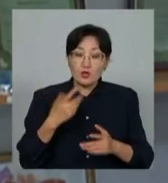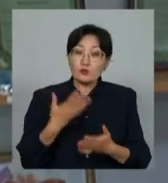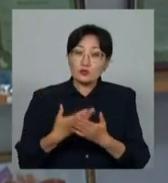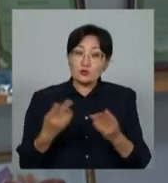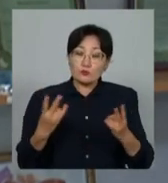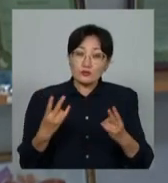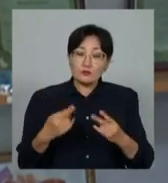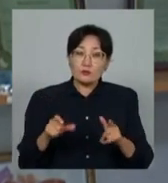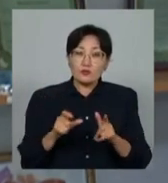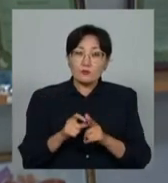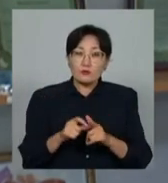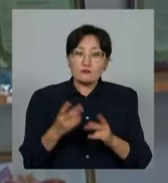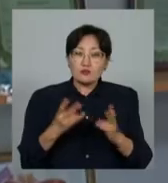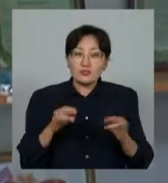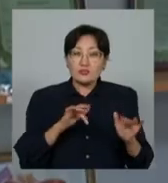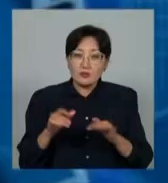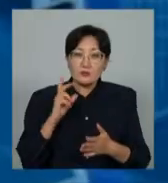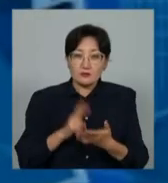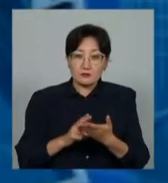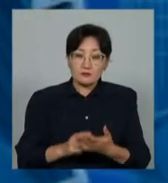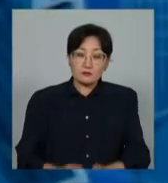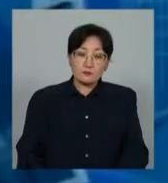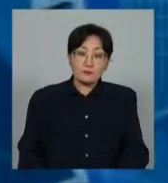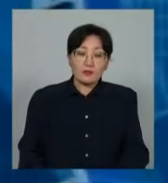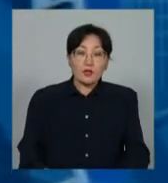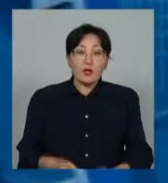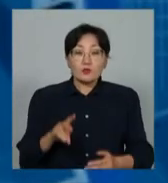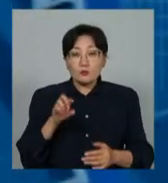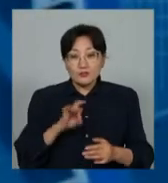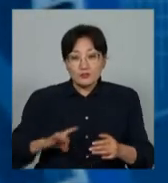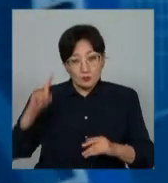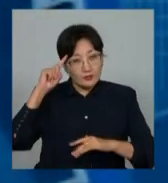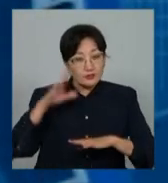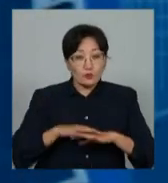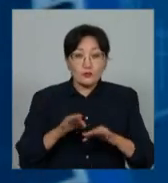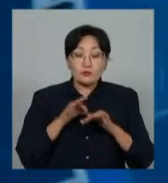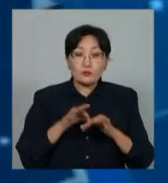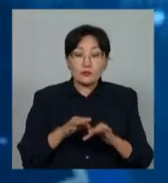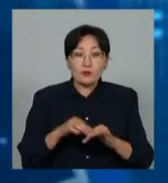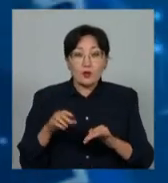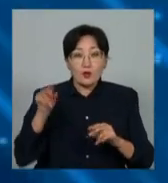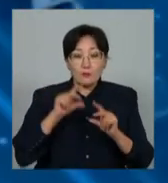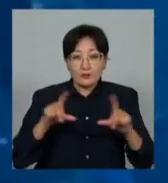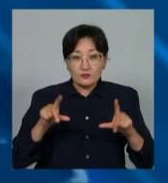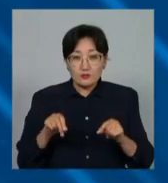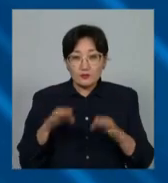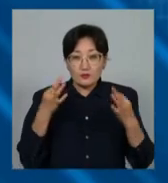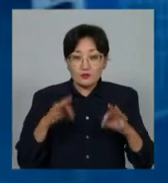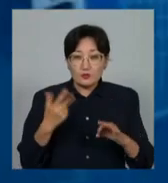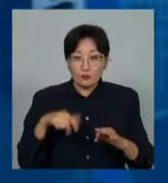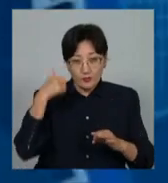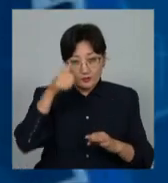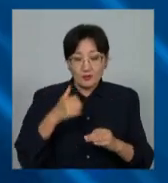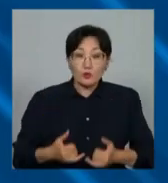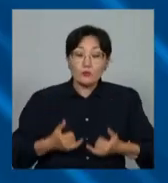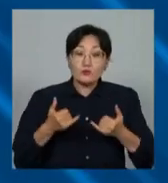көрсетуіміз керек. Сөзді қою керек, іске көшу керек. Ал Наурызбай ауданының әкімдігінің ұйымдастыруымен білім ордасында егемендіктің 30